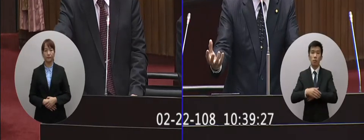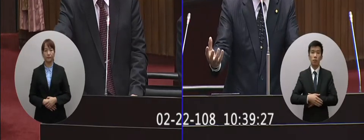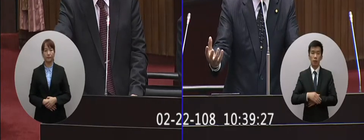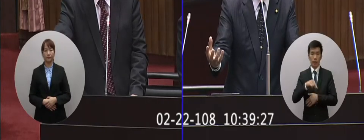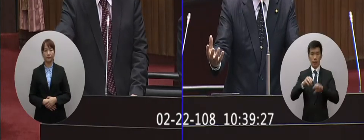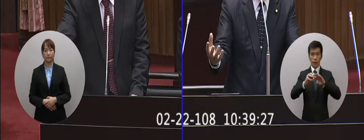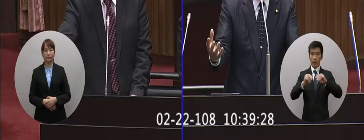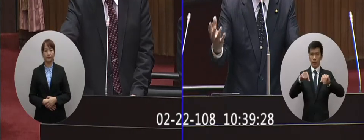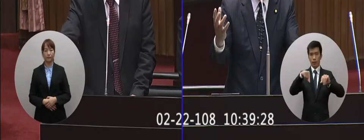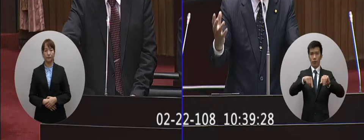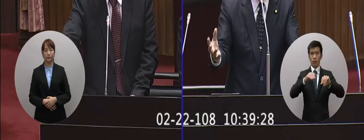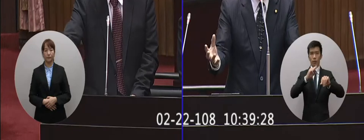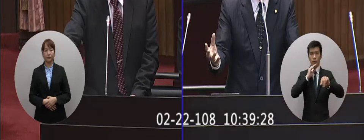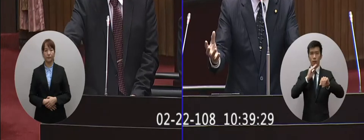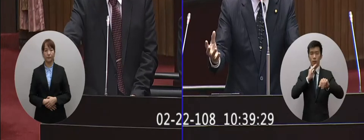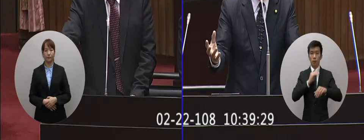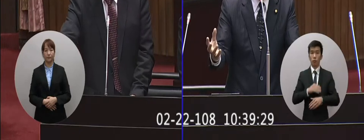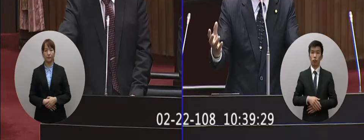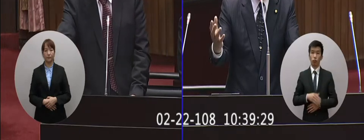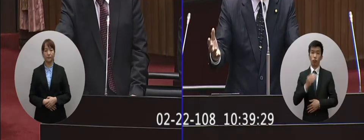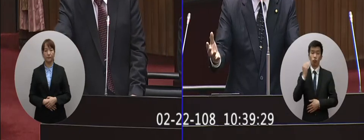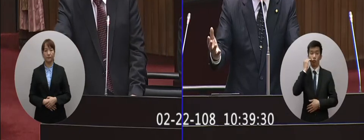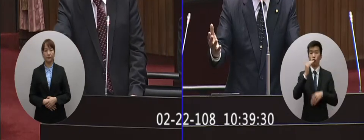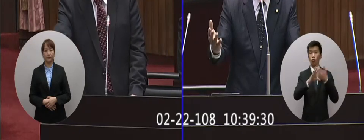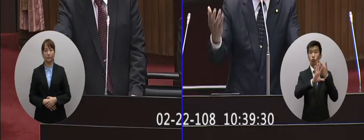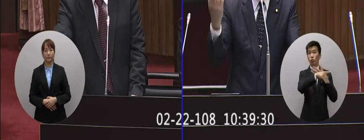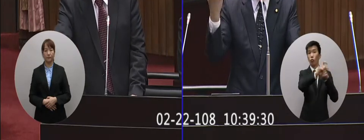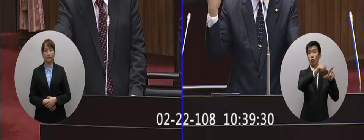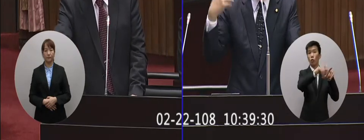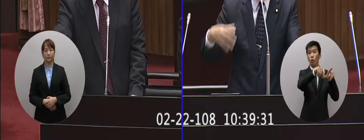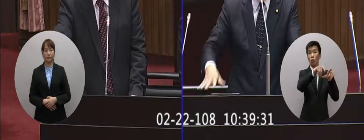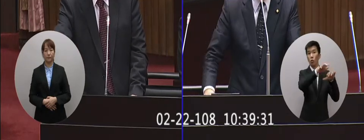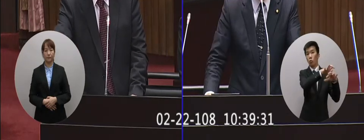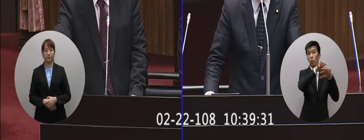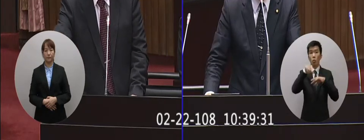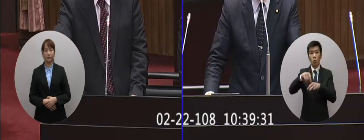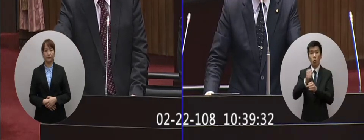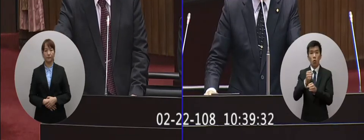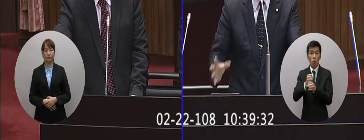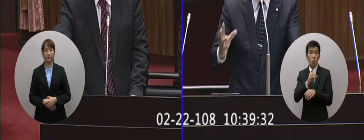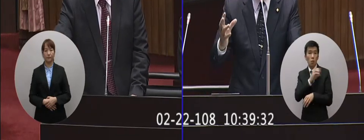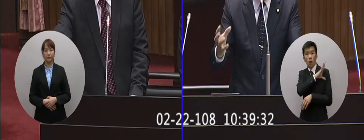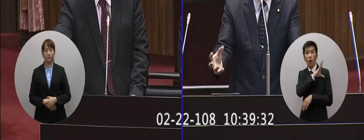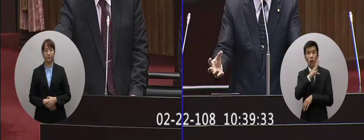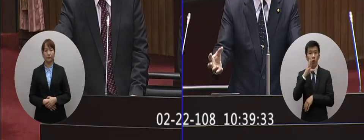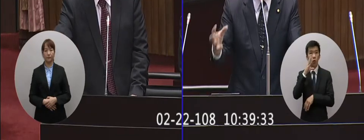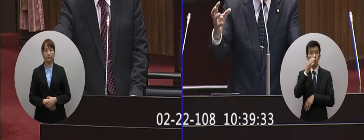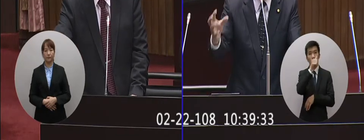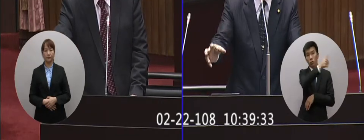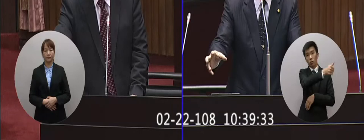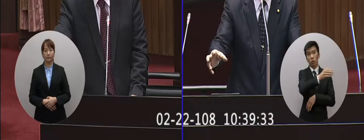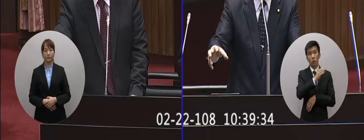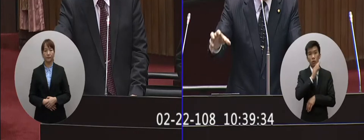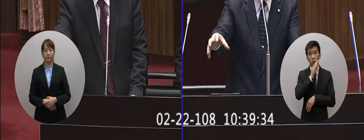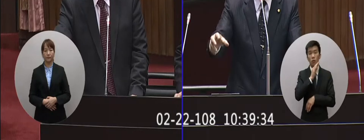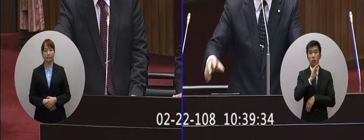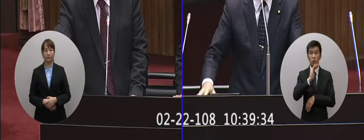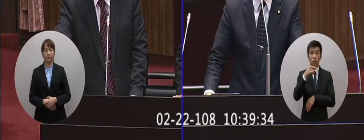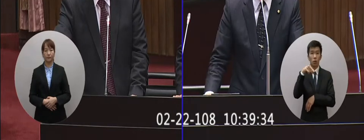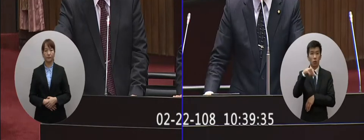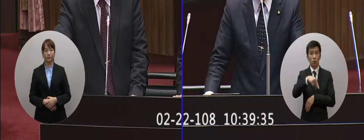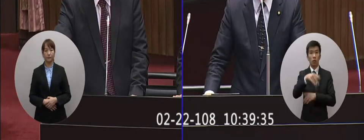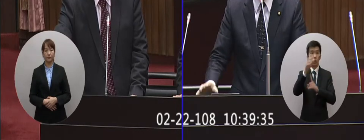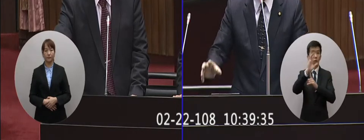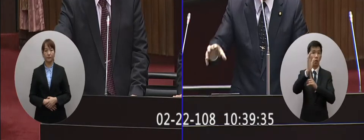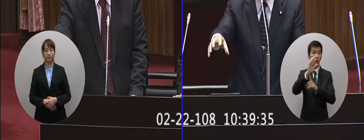土地里面，这些外商施作完毕了以后，他就会回去他的国家，而这些建筑物永远一辈子